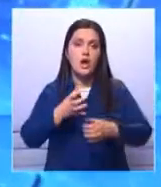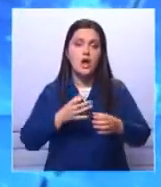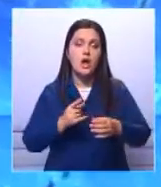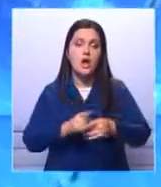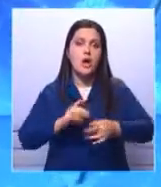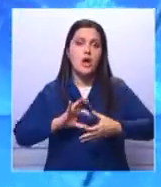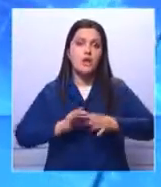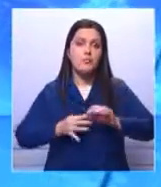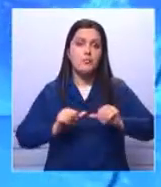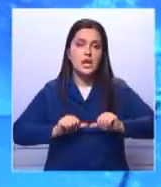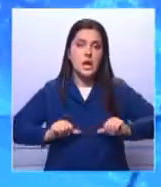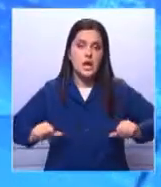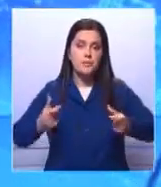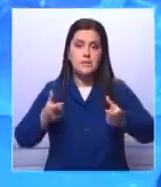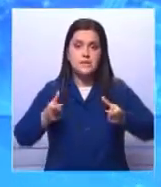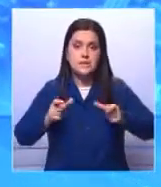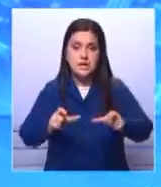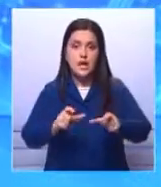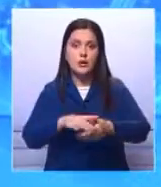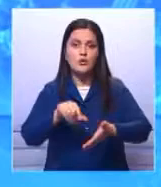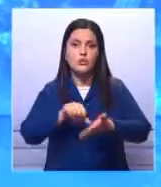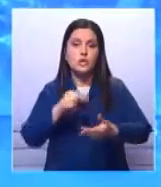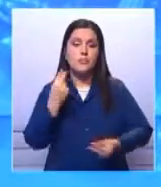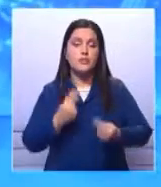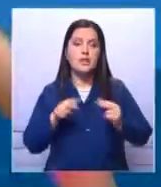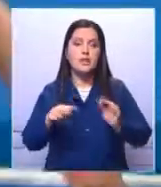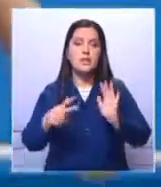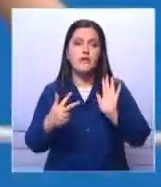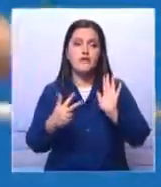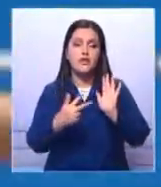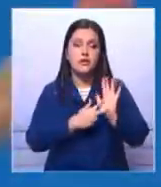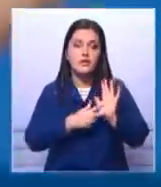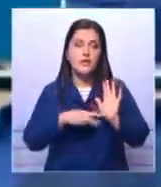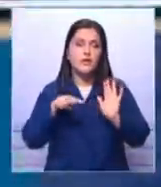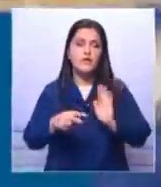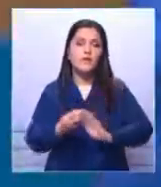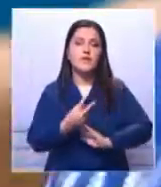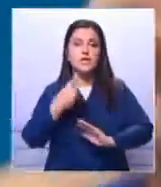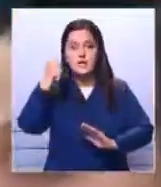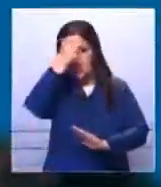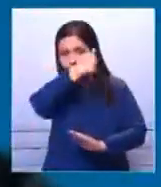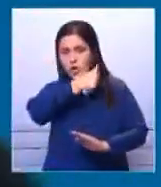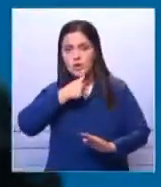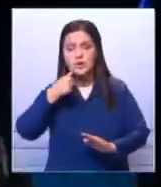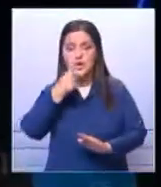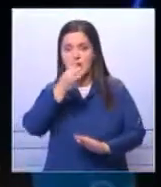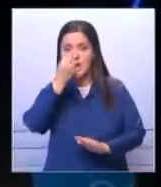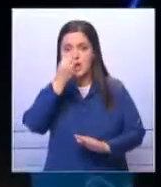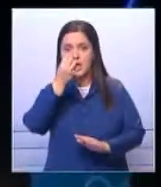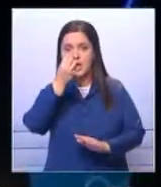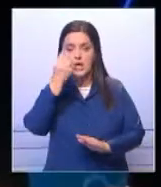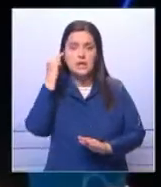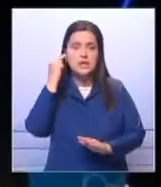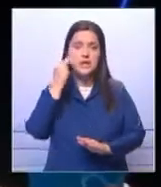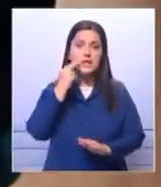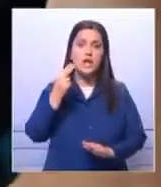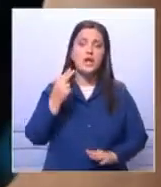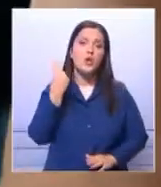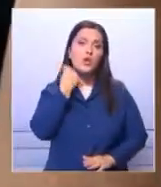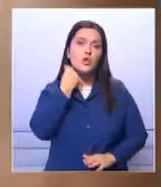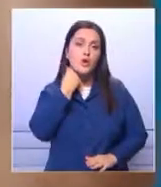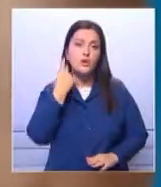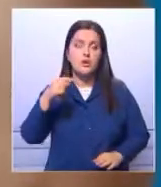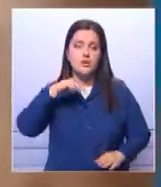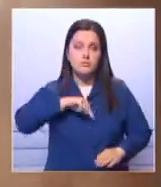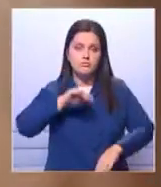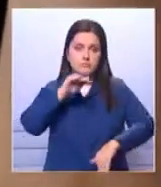Международного олимпийского комитета о санкциях, примененных к участникам игр 2008 и 2012 годов в Пекине и Лондоне, в организме